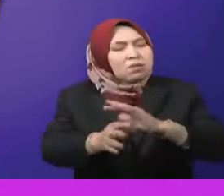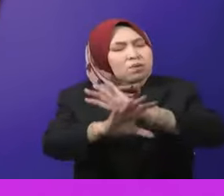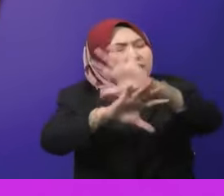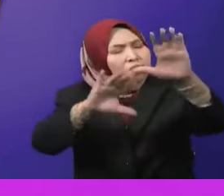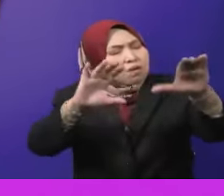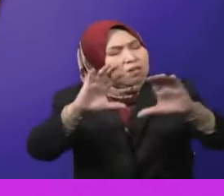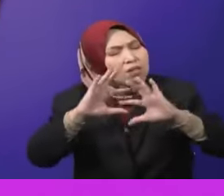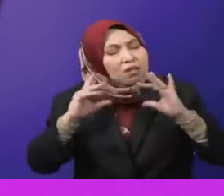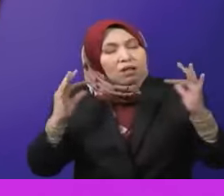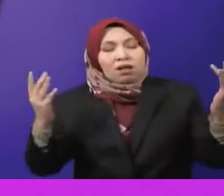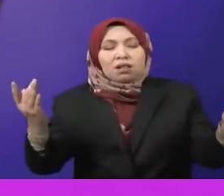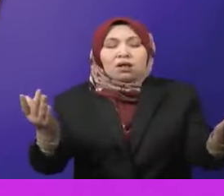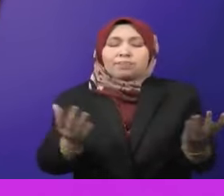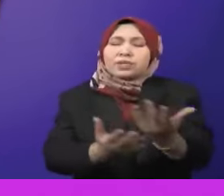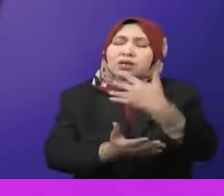العالمين.